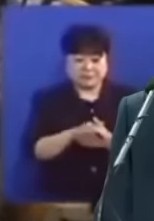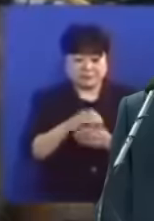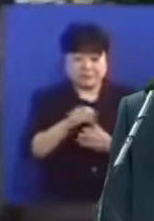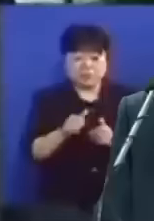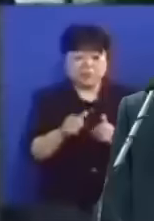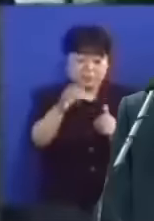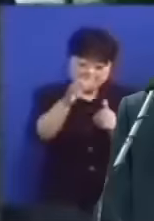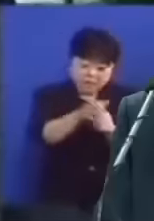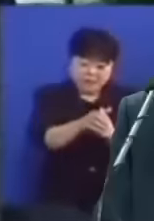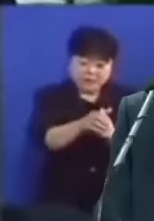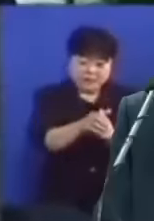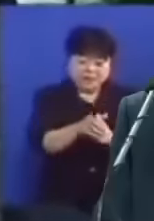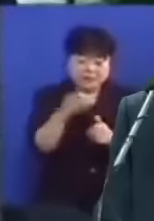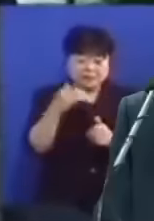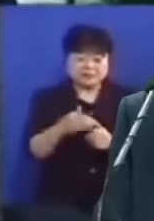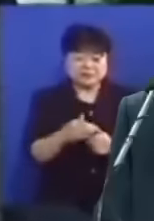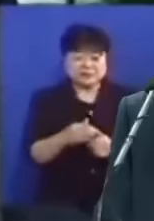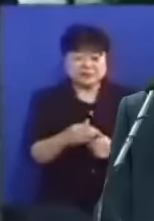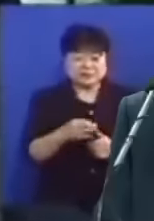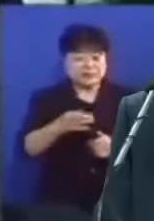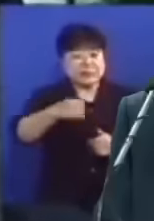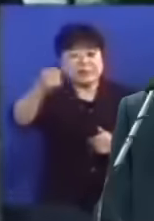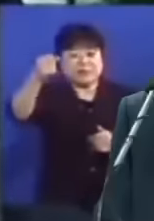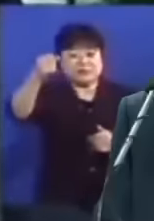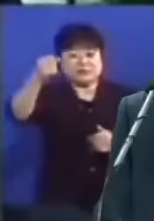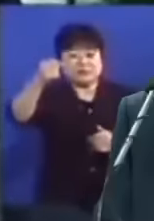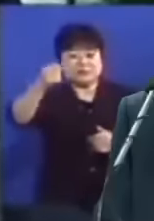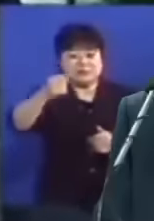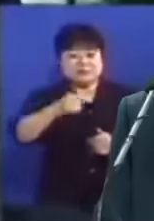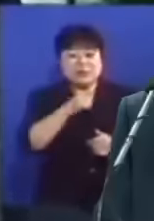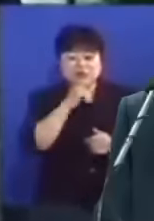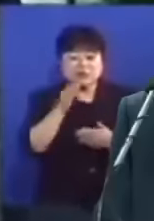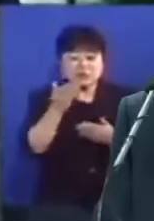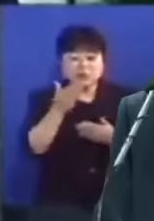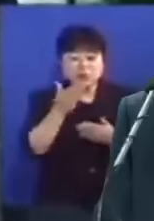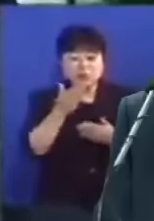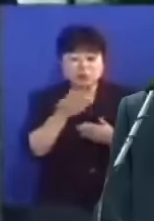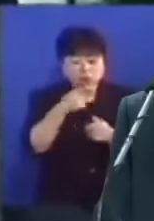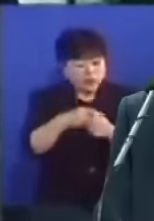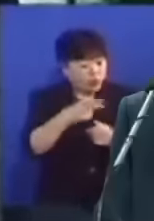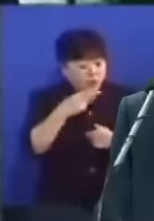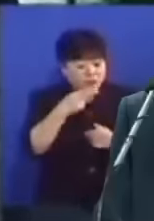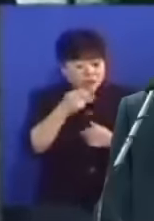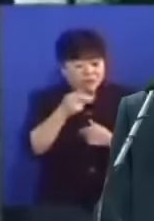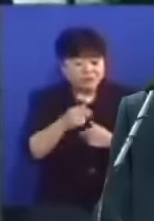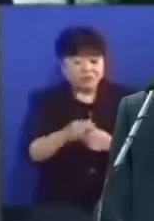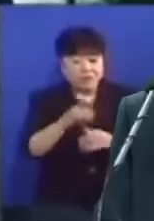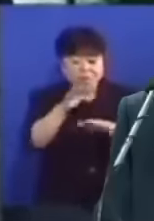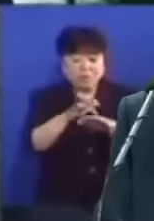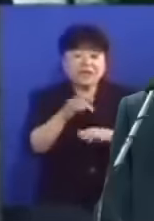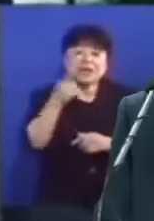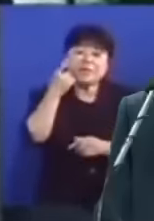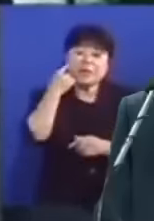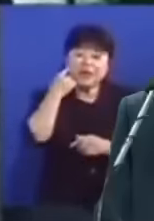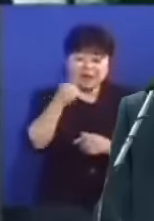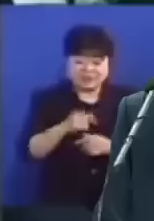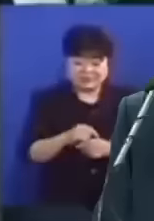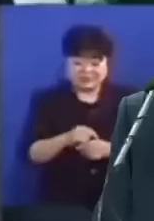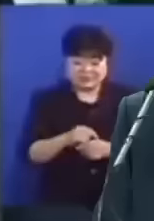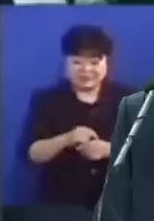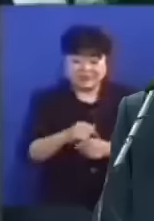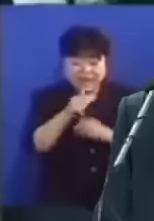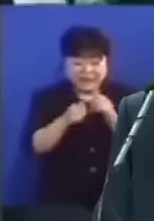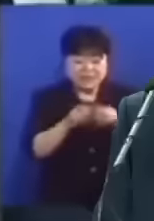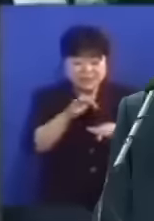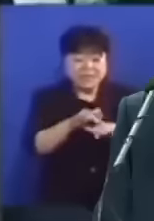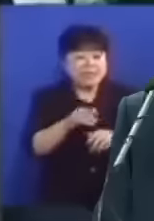내주니까 쳐서 재산 다 빼앗아서 거지가 되었습니다만 욥이 욕 안 했거든. 그러니 마귀가 또 하나님 꼴때 하나님이 보아라. 너희가 이유